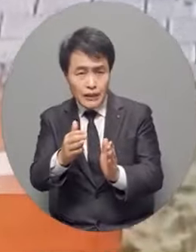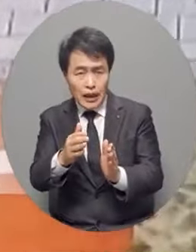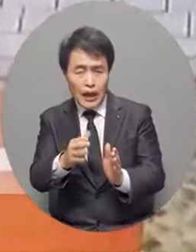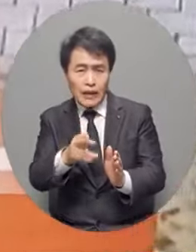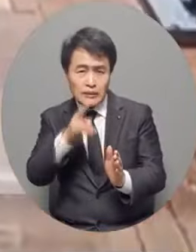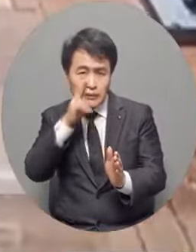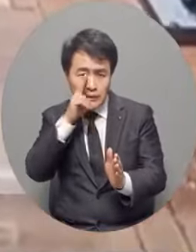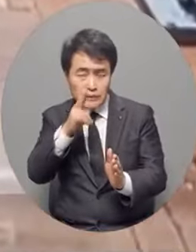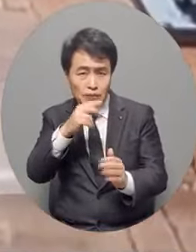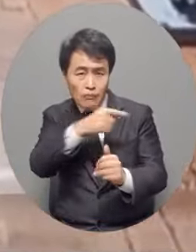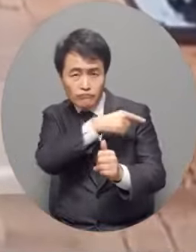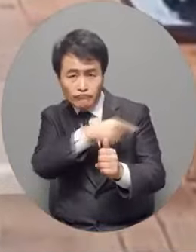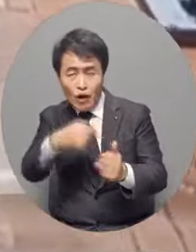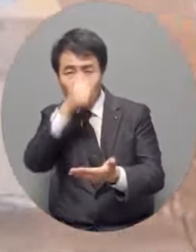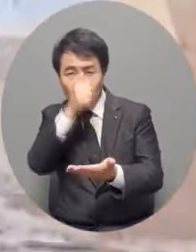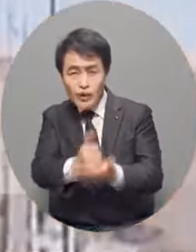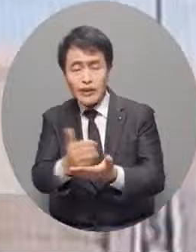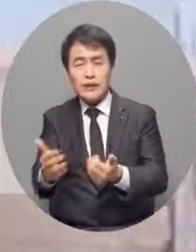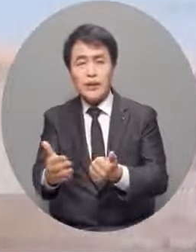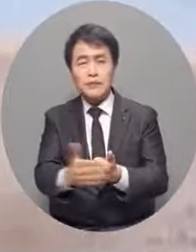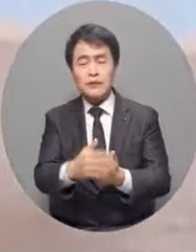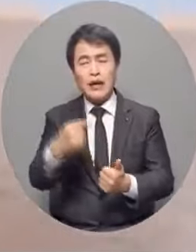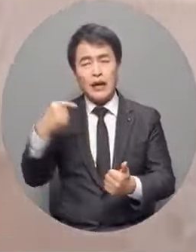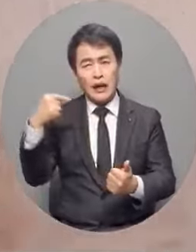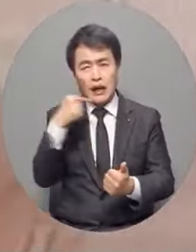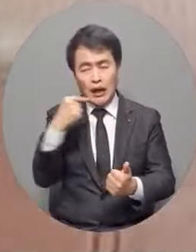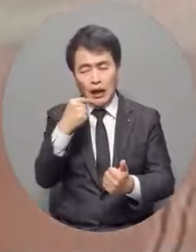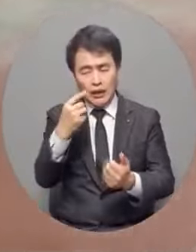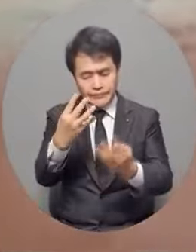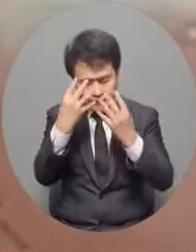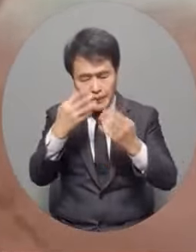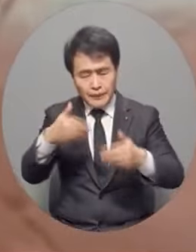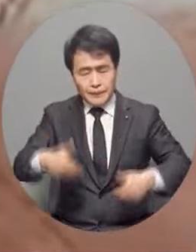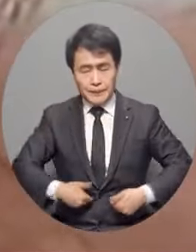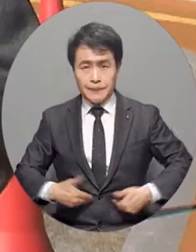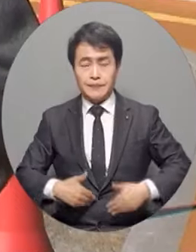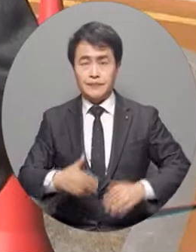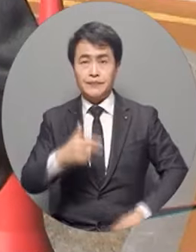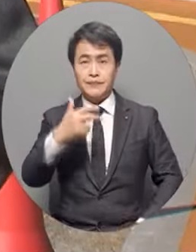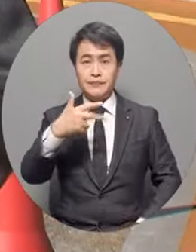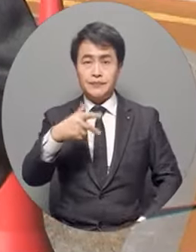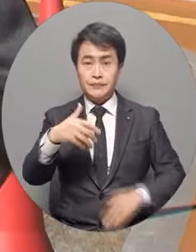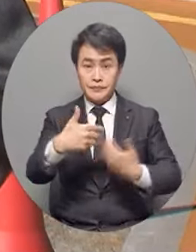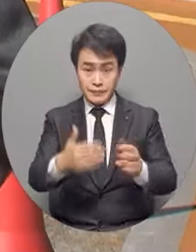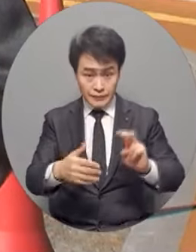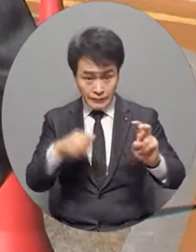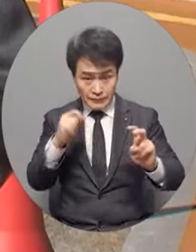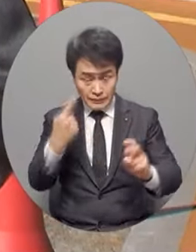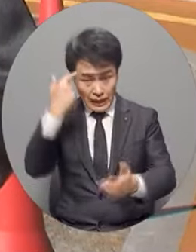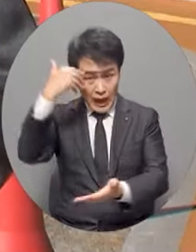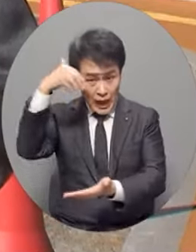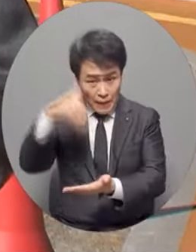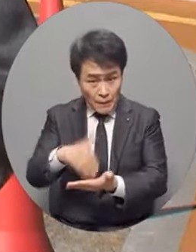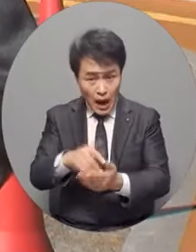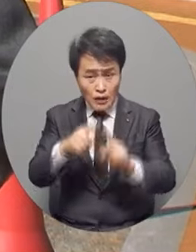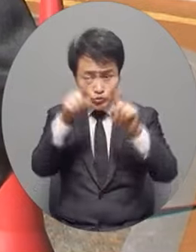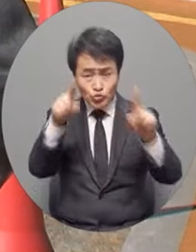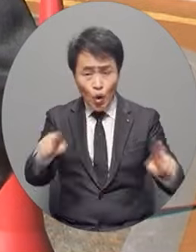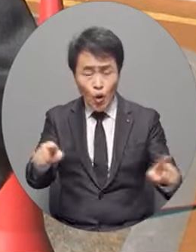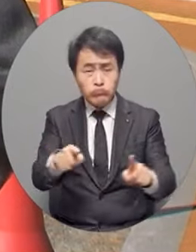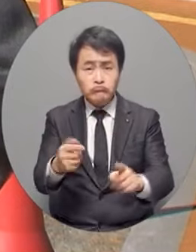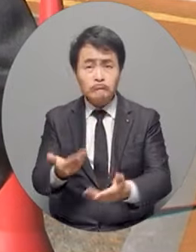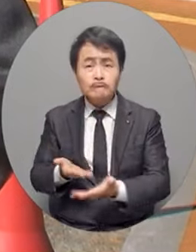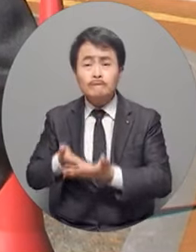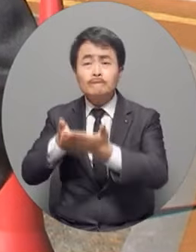잔혹한 범행이라며 엄벌이 불가피하다고 설명했습니다. 정유정은 그동안 20차례 넘는 반성문을 제출했지만